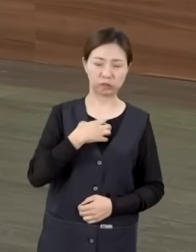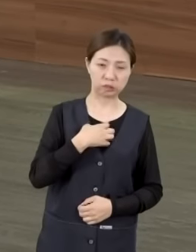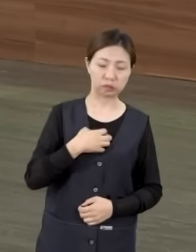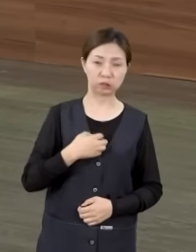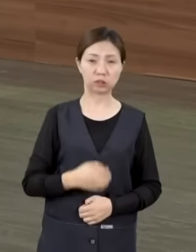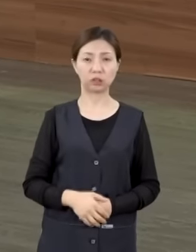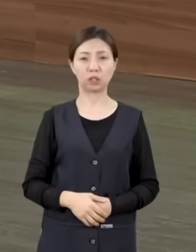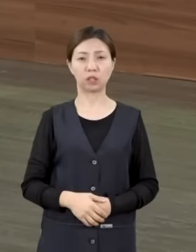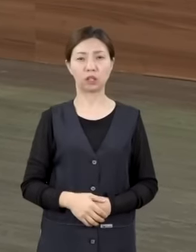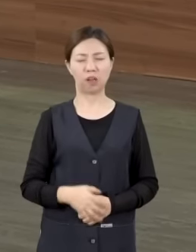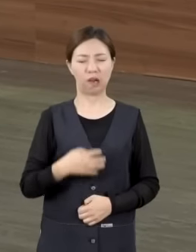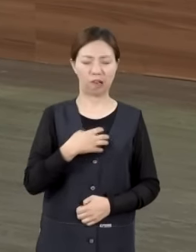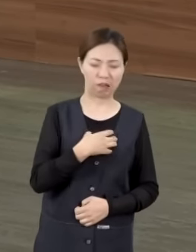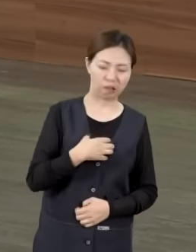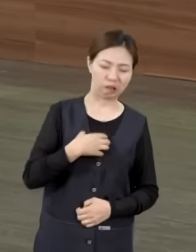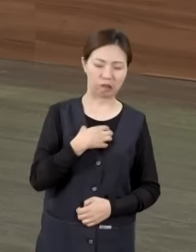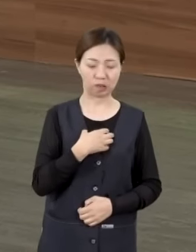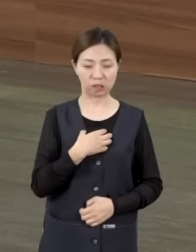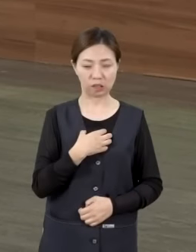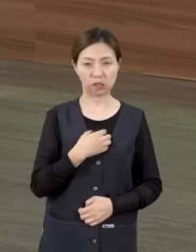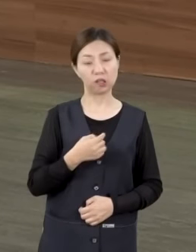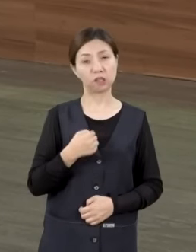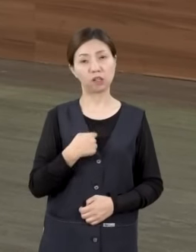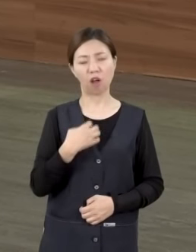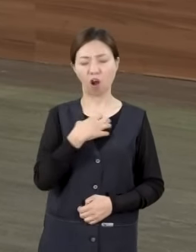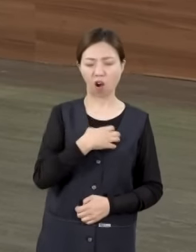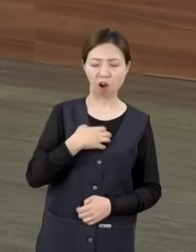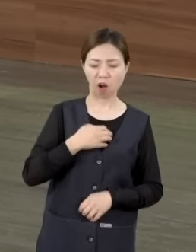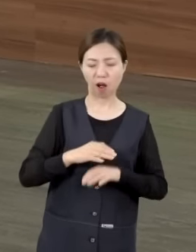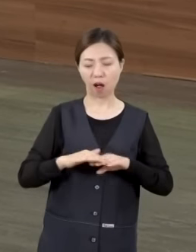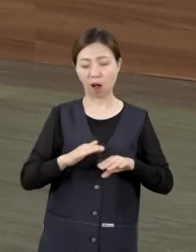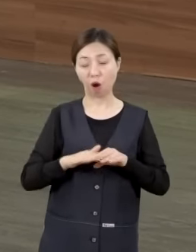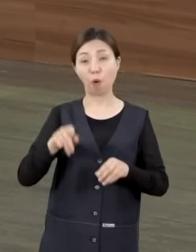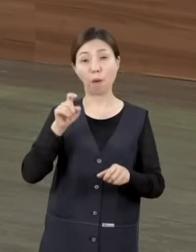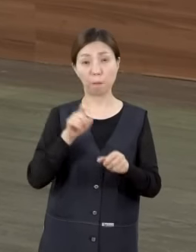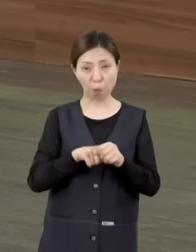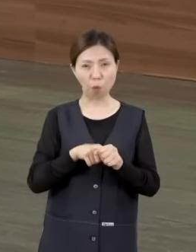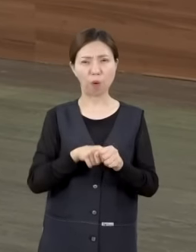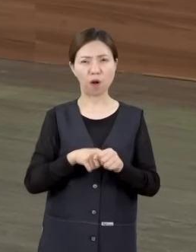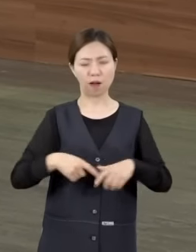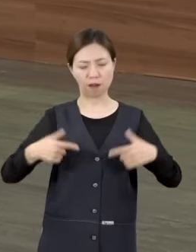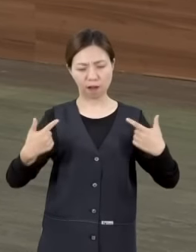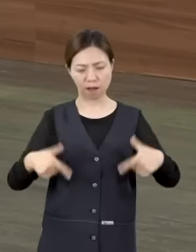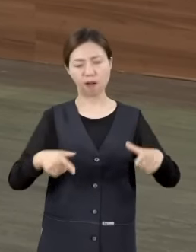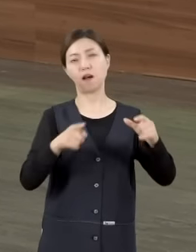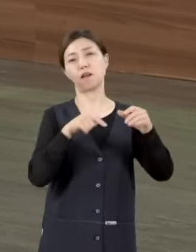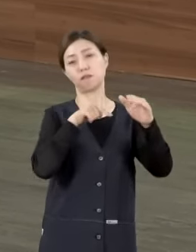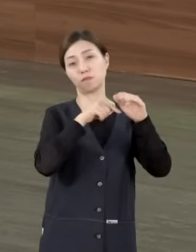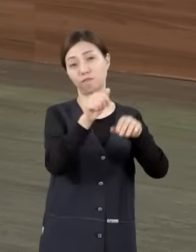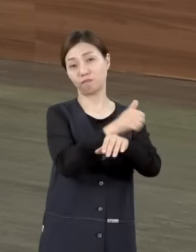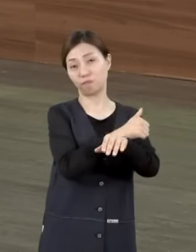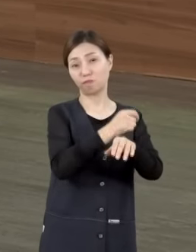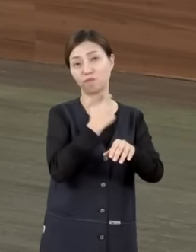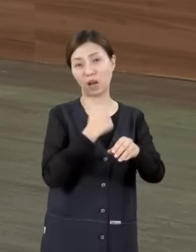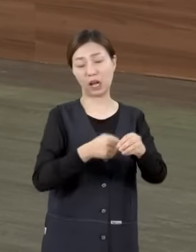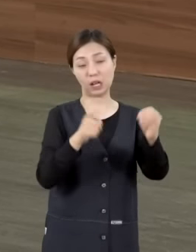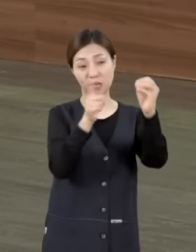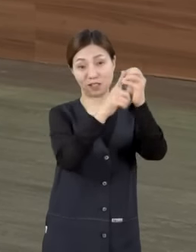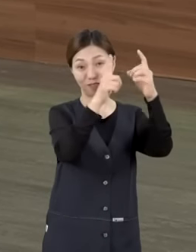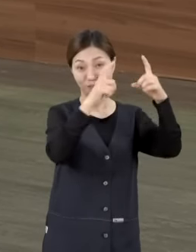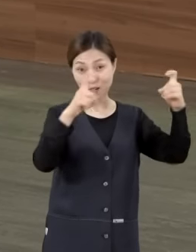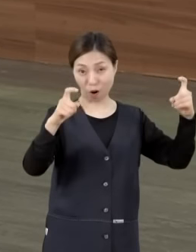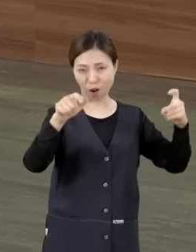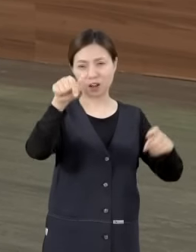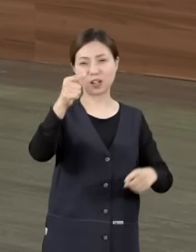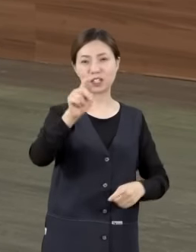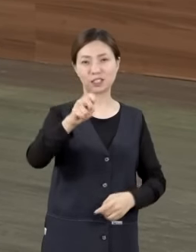커져갔습니다 그래서 그 거정 근심을 달래고자 자주 가시던 금산사에